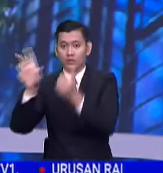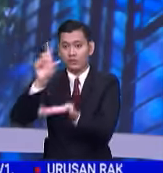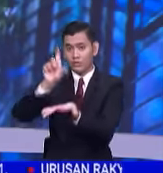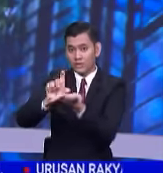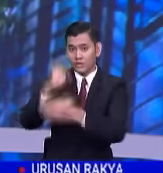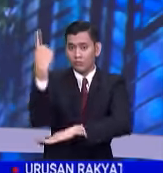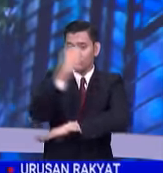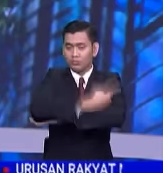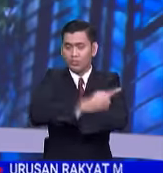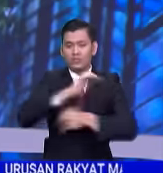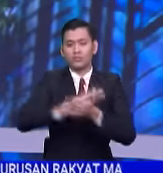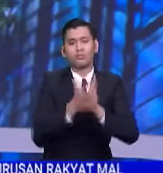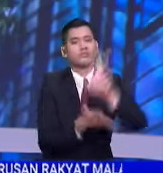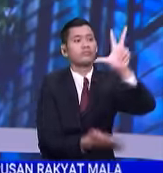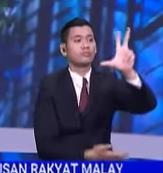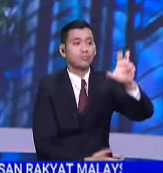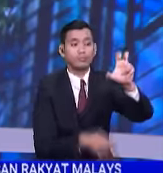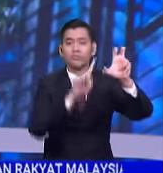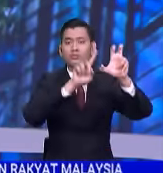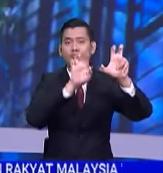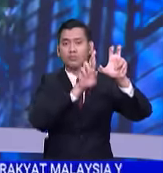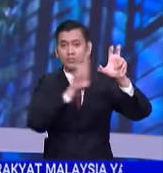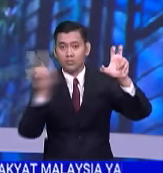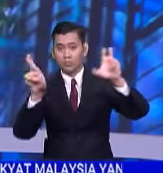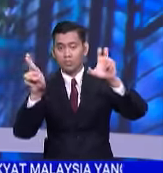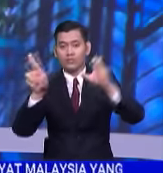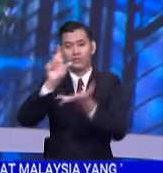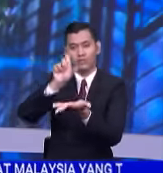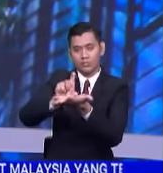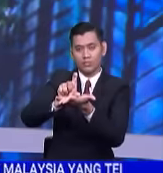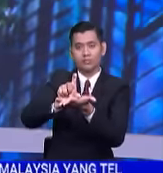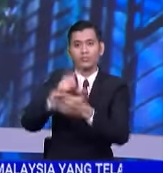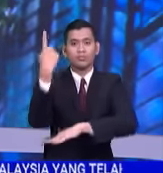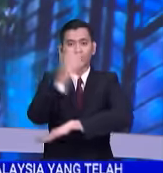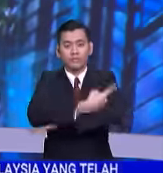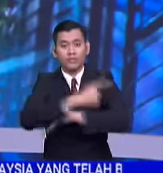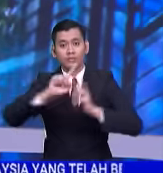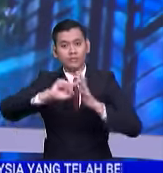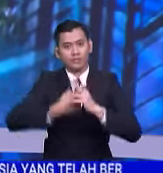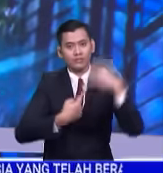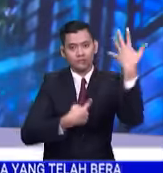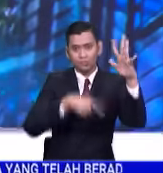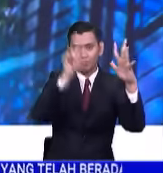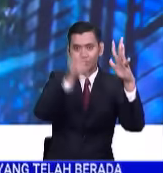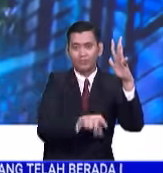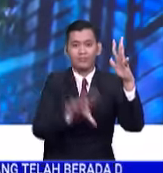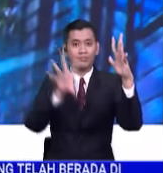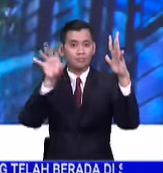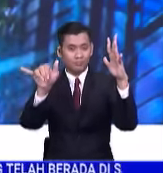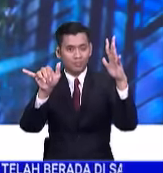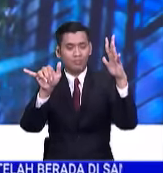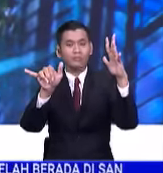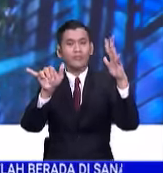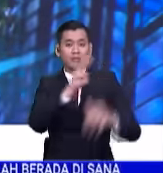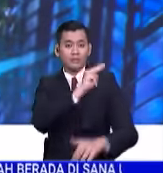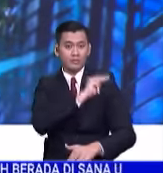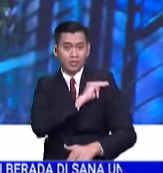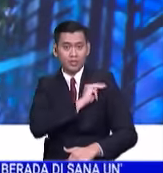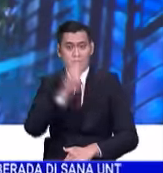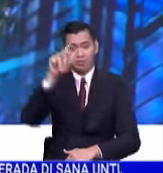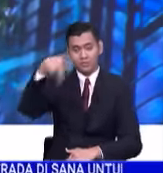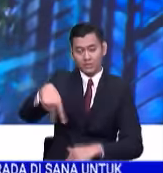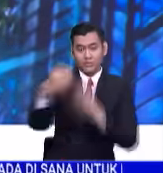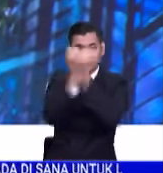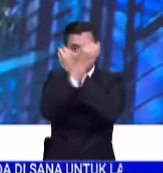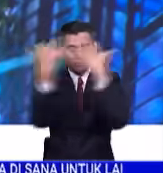kepada lebih 30,000 dos sehari bermula 15 Jun ini. Menteri Wilayah Persekutuan Tan Sri Anwar Musa berkata, perkara itu